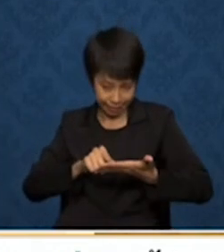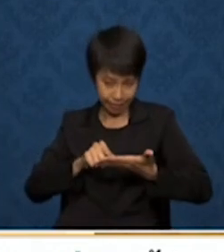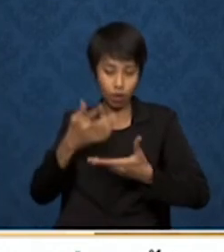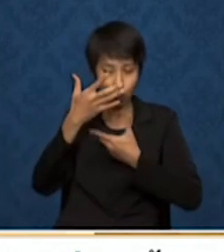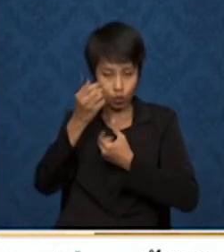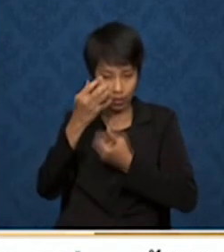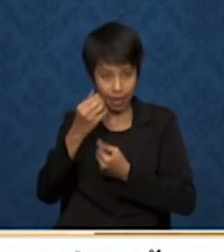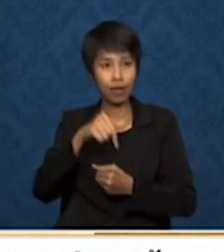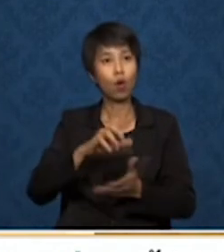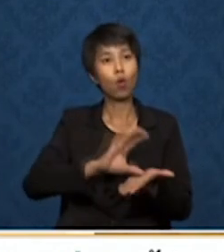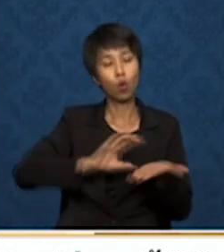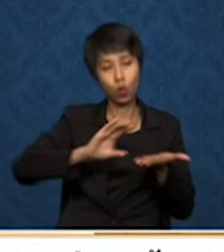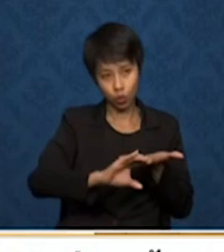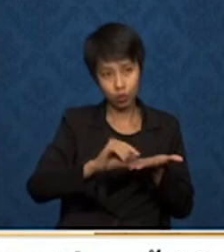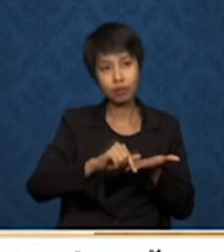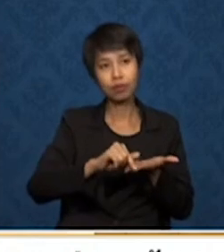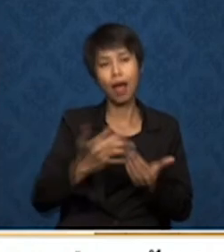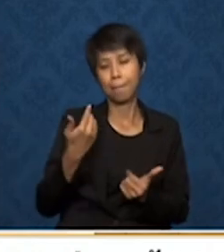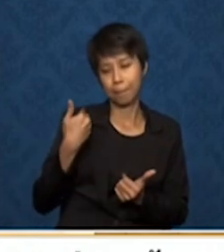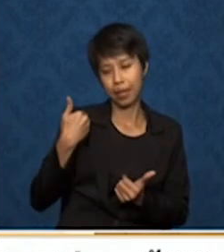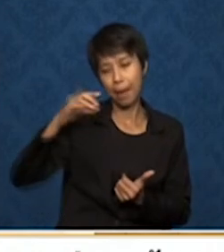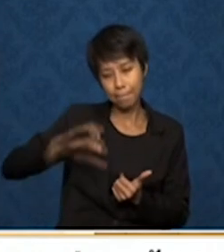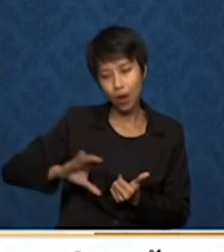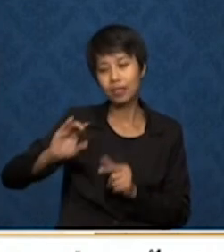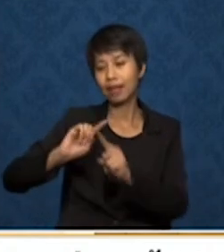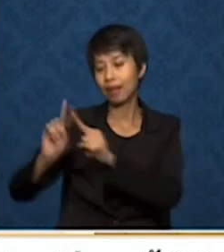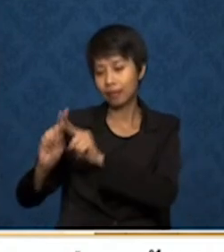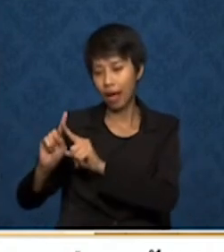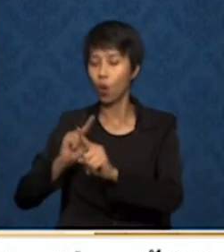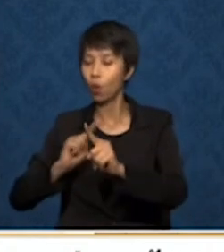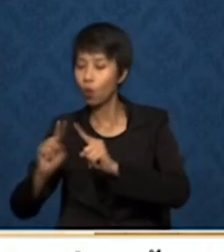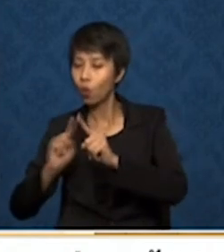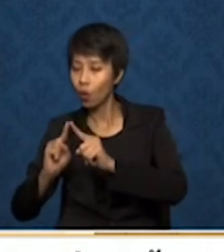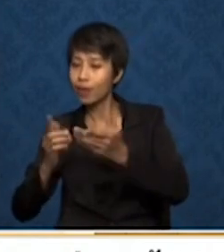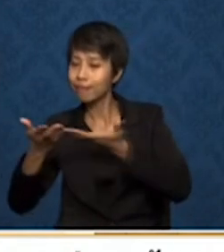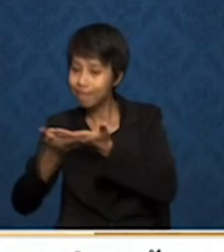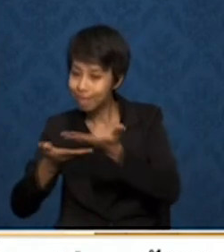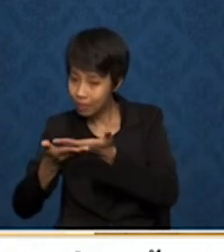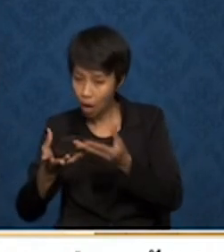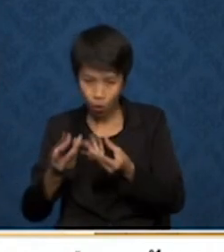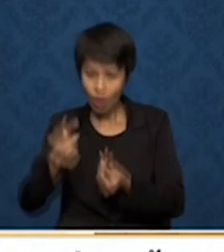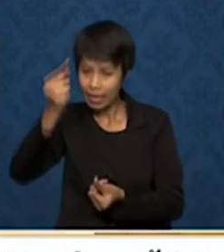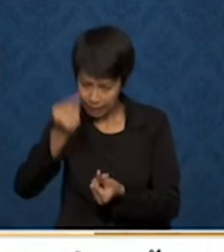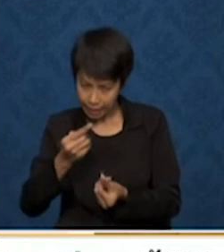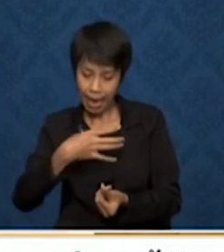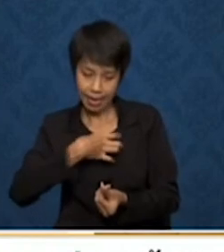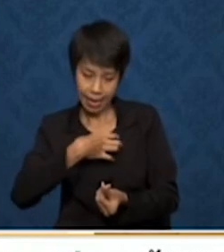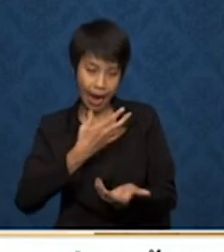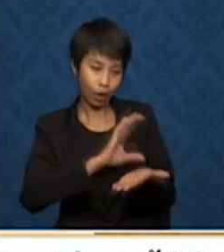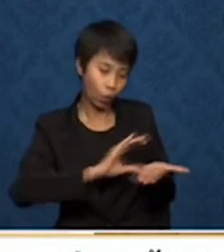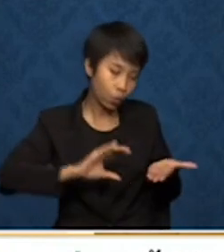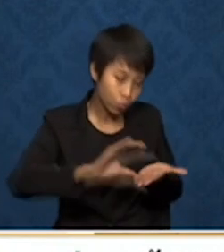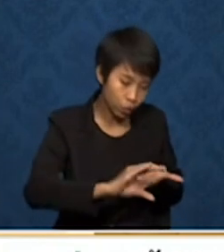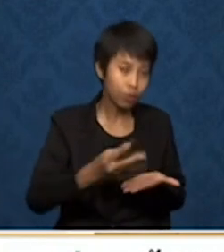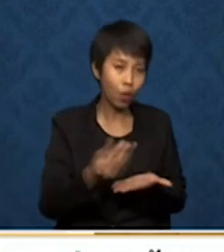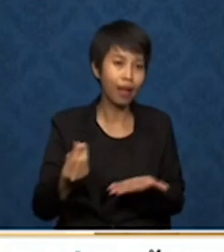แต่เป็ตเลขที่จริงและยมอหลบิษัททกลพูดคุยมการพูดคุยถงตัวเลขที่จริงนะครับไม่ใช่แ่เป็ตวเล